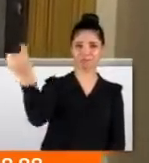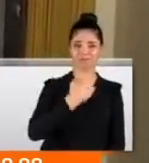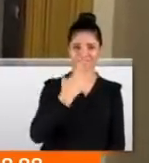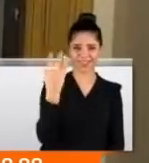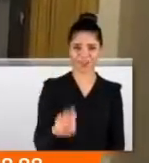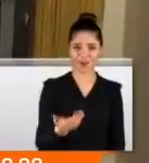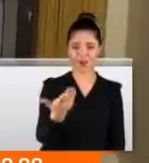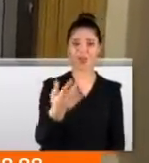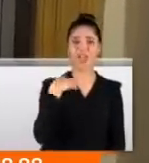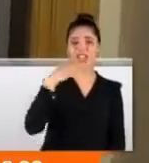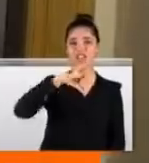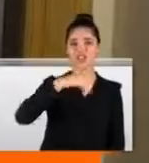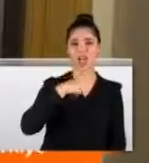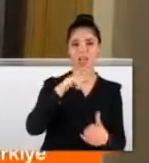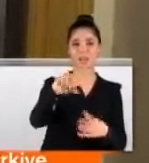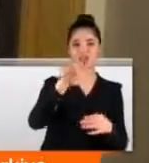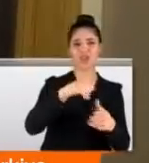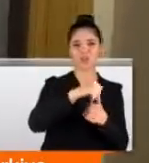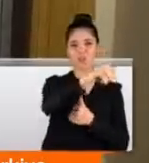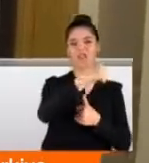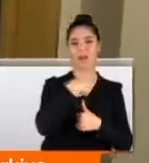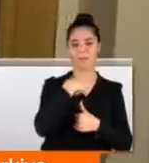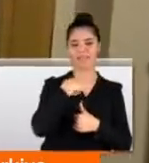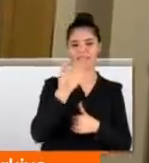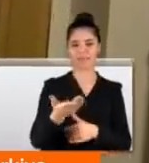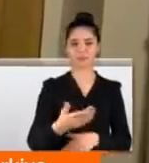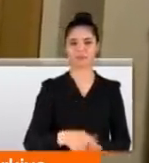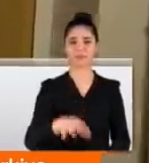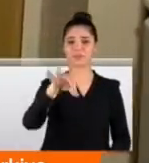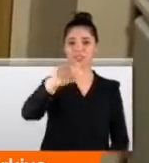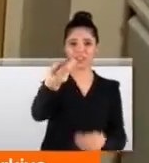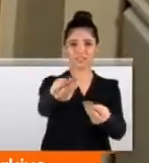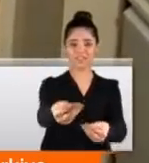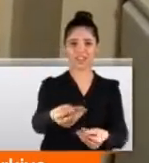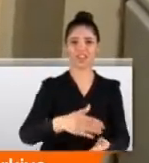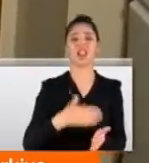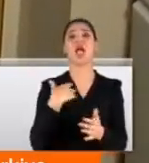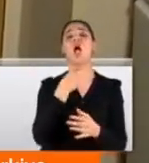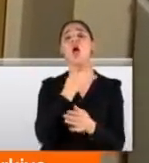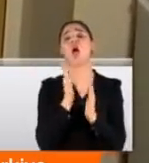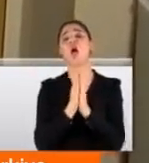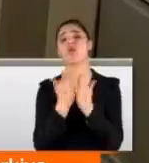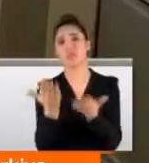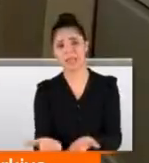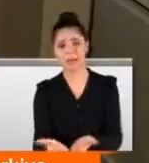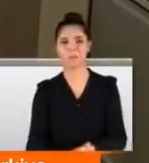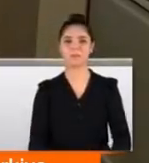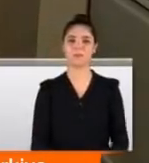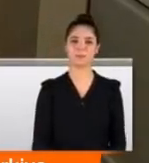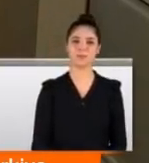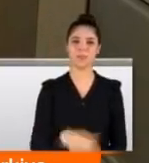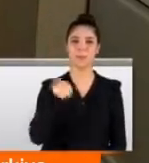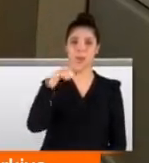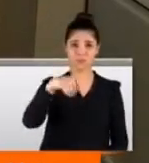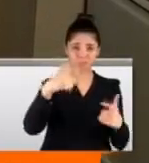veto yedim. O zaman çayımı alıp ben de şurada mı oturayım? Bilmiyor musun? Buyurun al çayını bakayım. Özür dilerim. Bir şey değil. O zaman ben